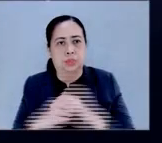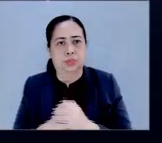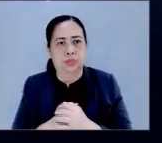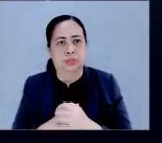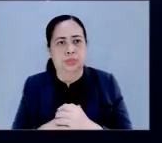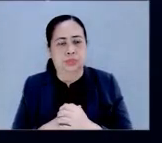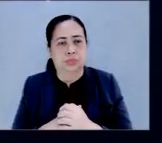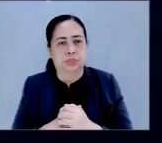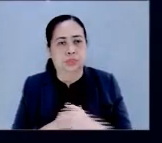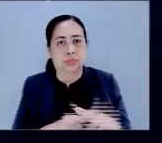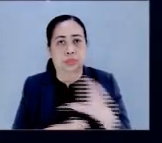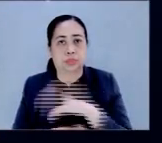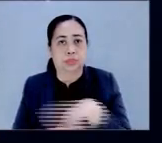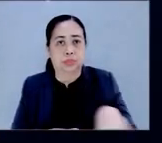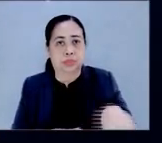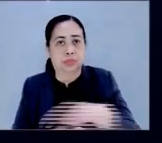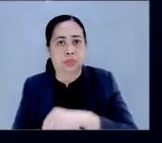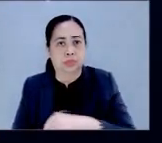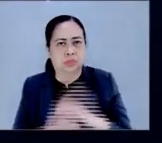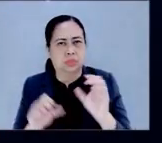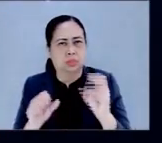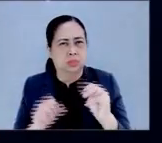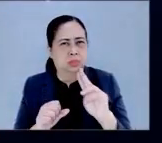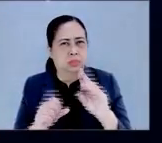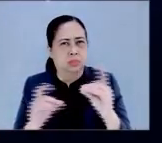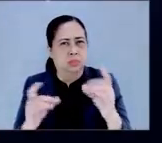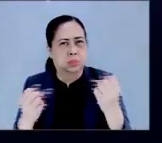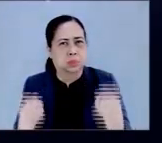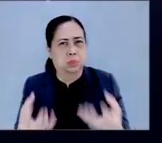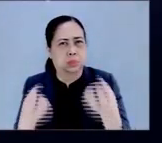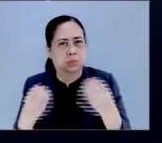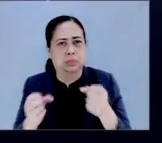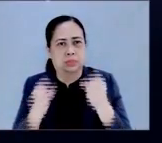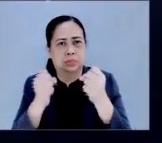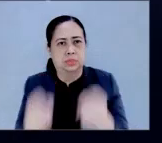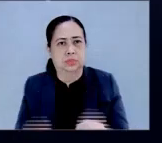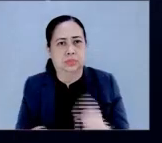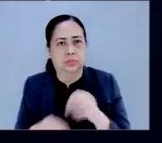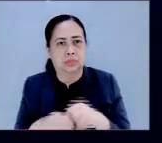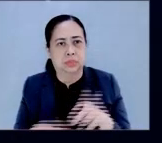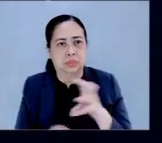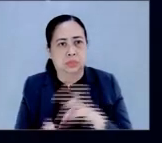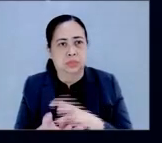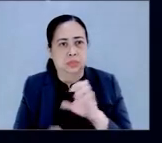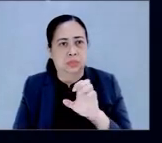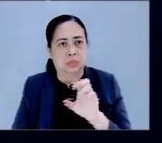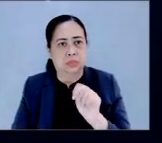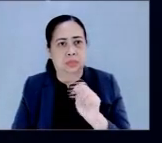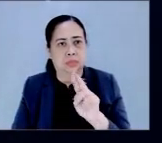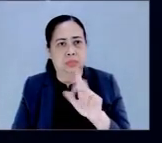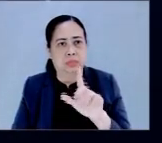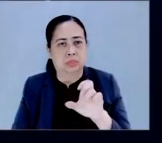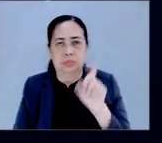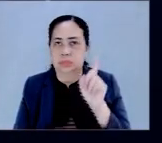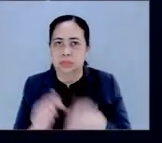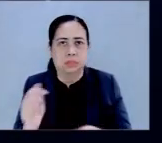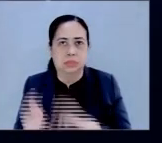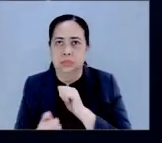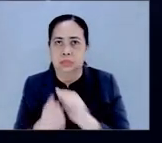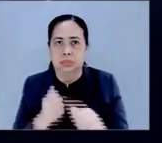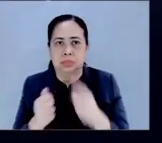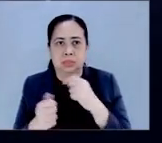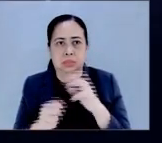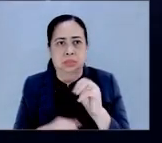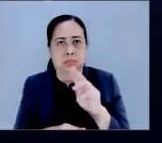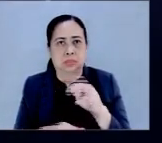Sa Cagayan naman, makapal na putik ang tumambad sa kalsadang ito sa bayan ng Inrile. Hindi makadaan ang mga sasakyan dahil sa